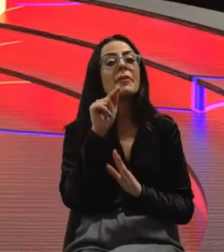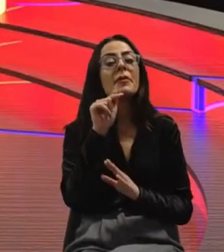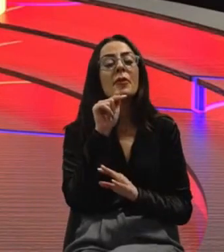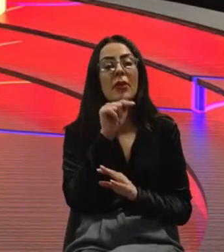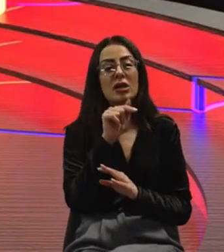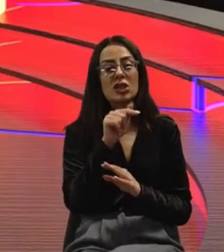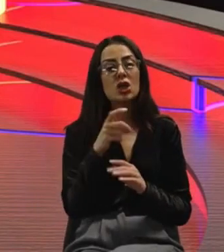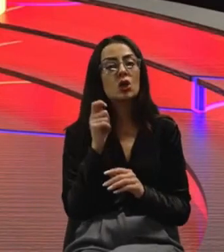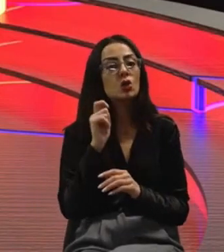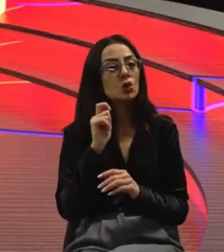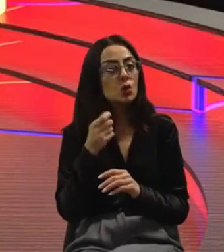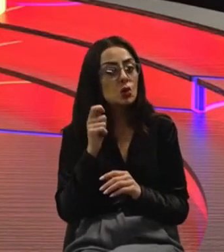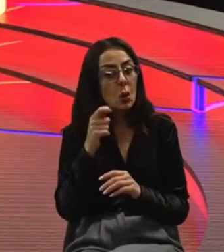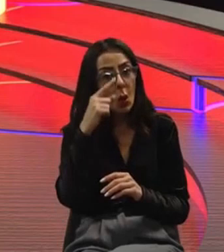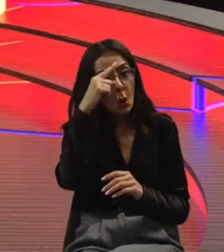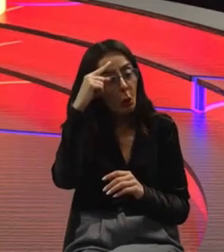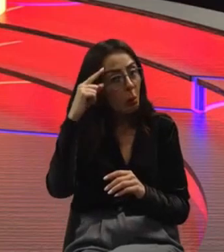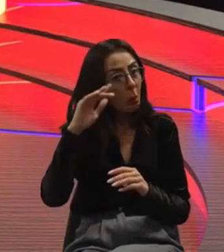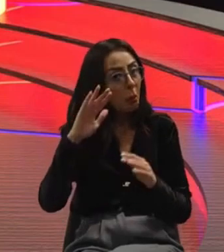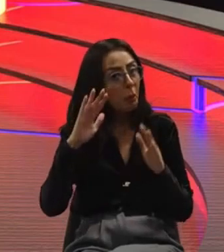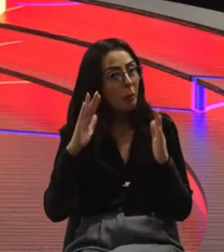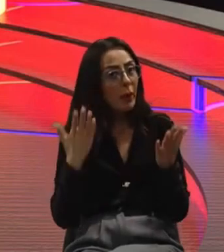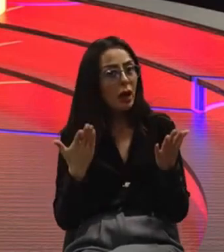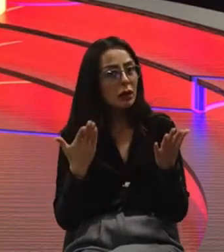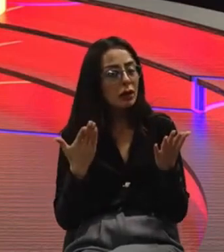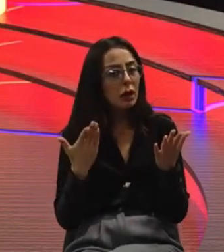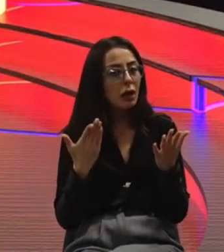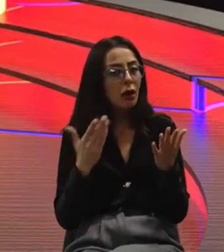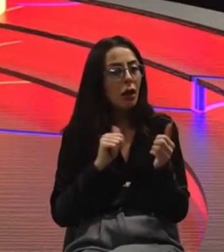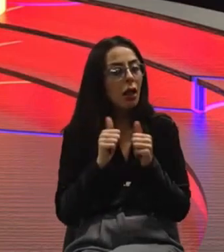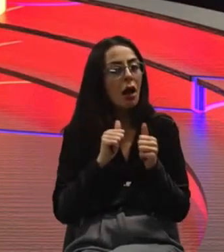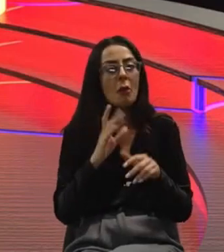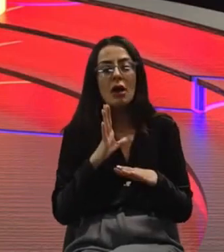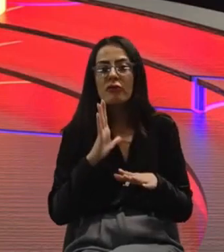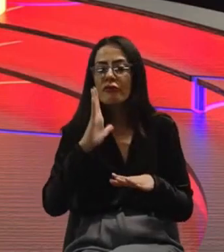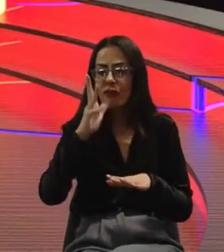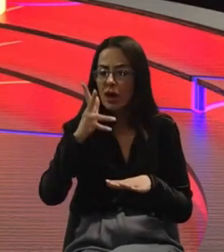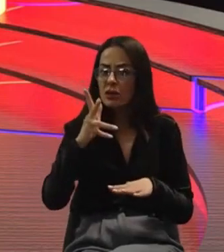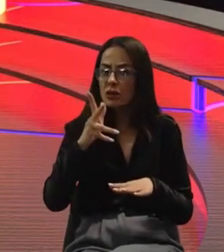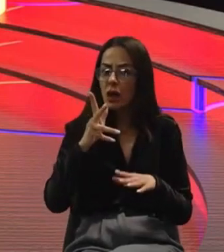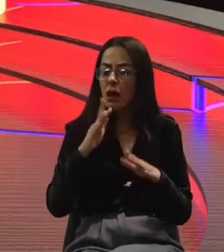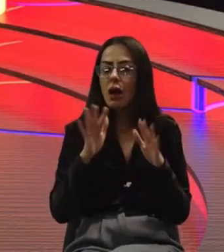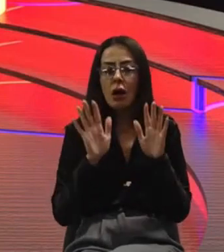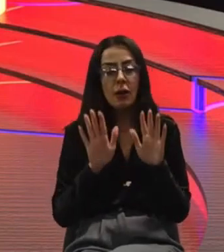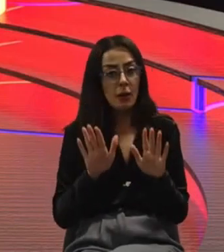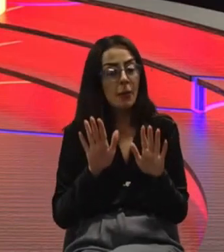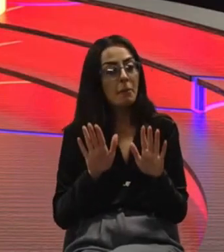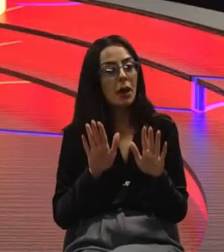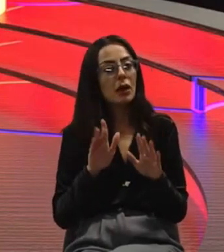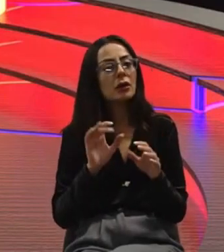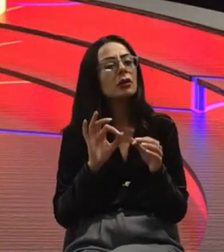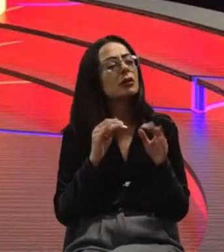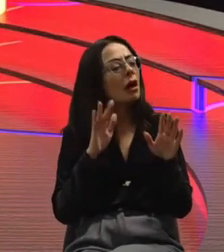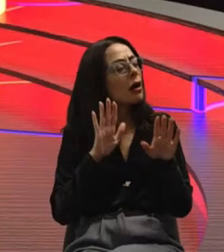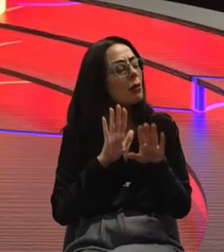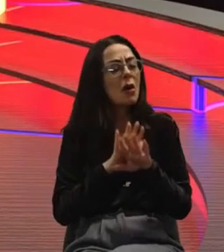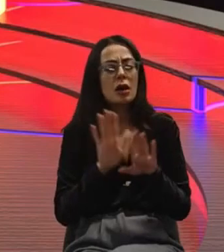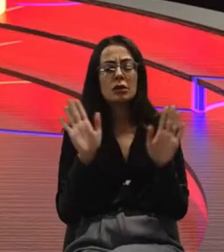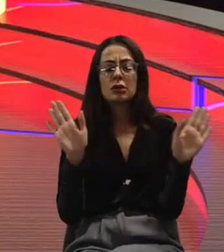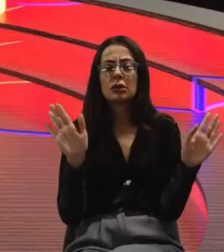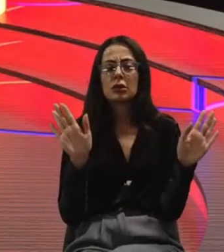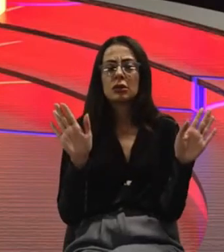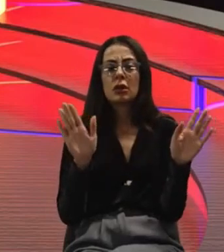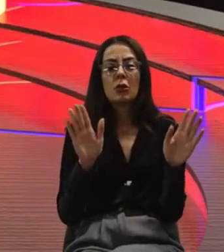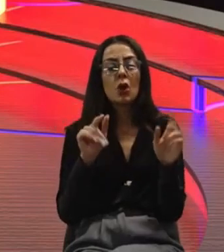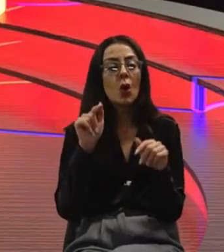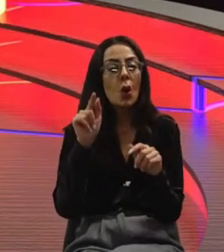zor belki elde edilen bu tablet daha fazla olacak onun için bu ne yapıyorsanız yapın mutlaka